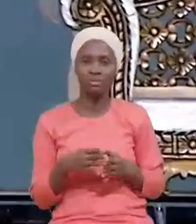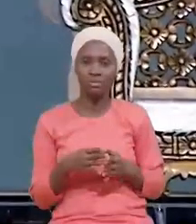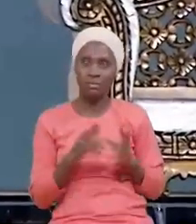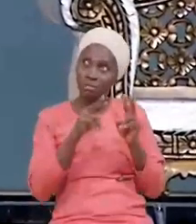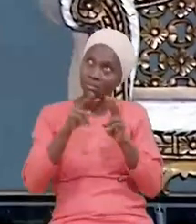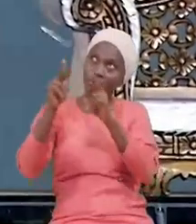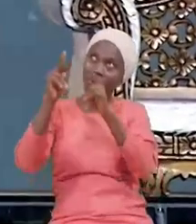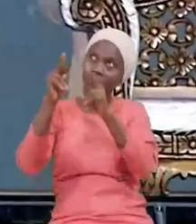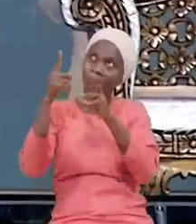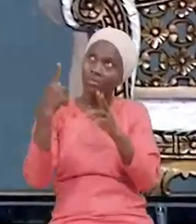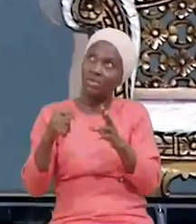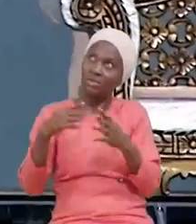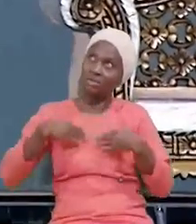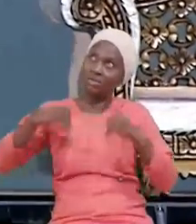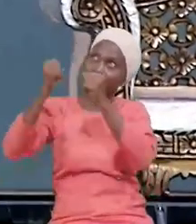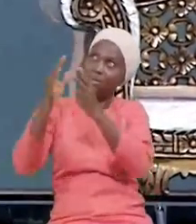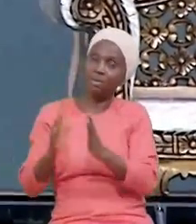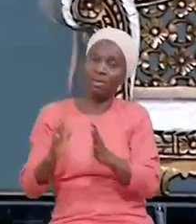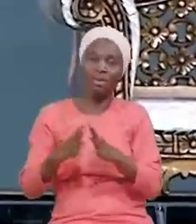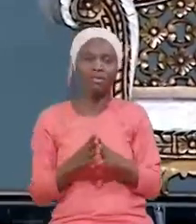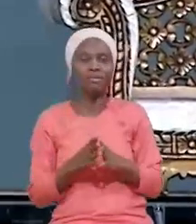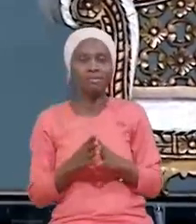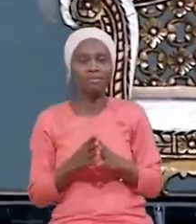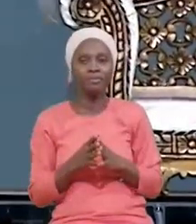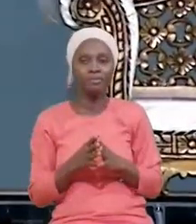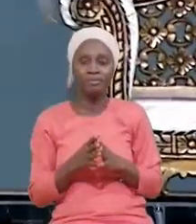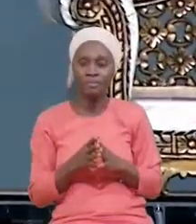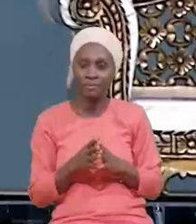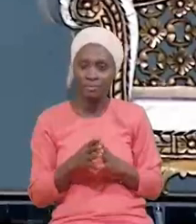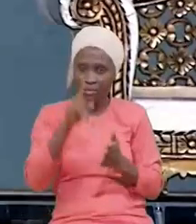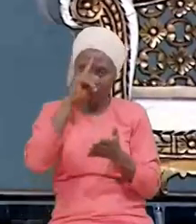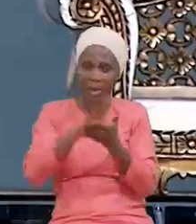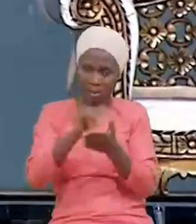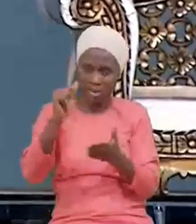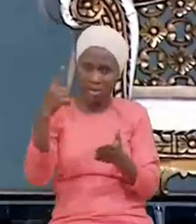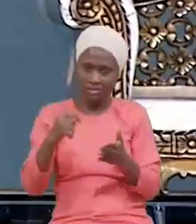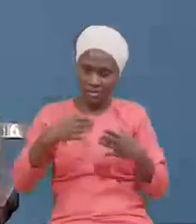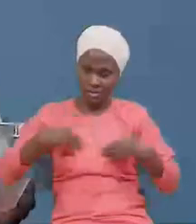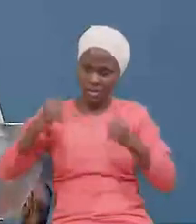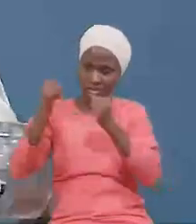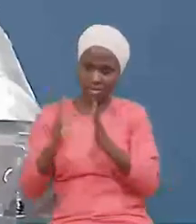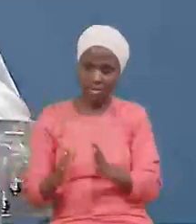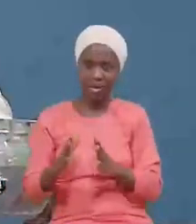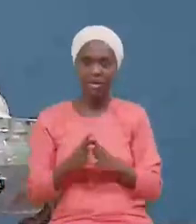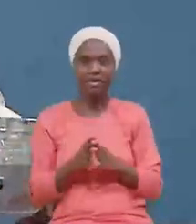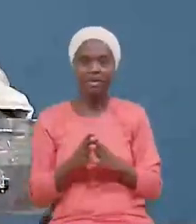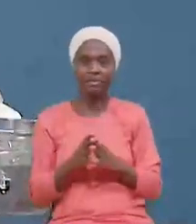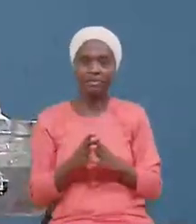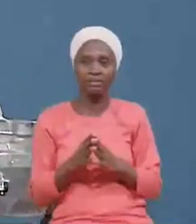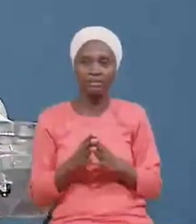et regardez le guérisseur et le guérisseur va vous guérir.